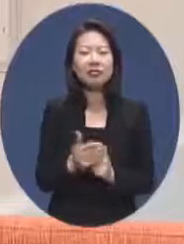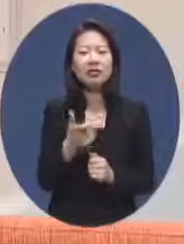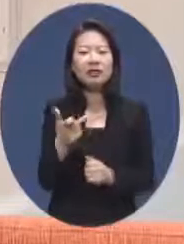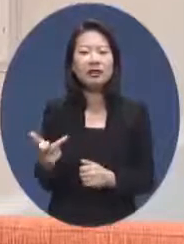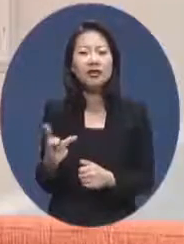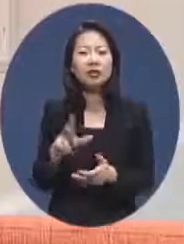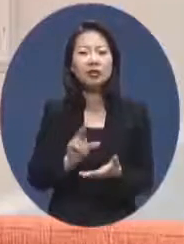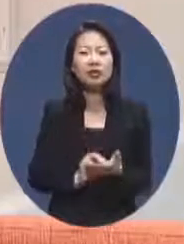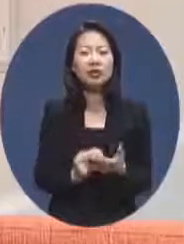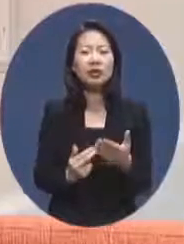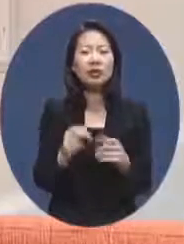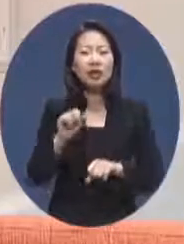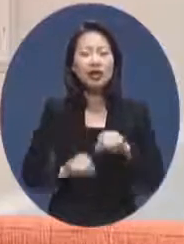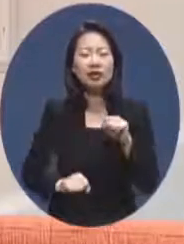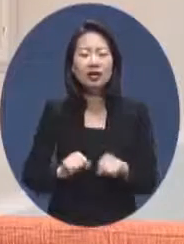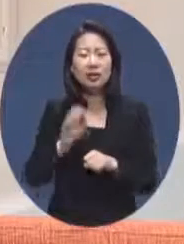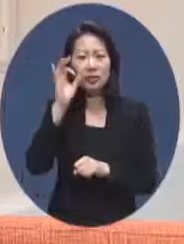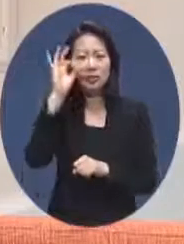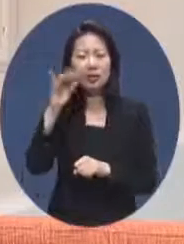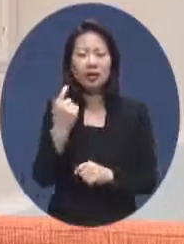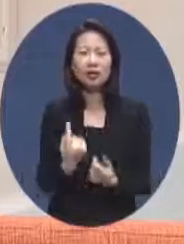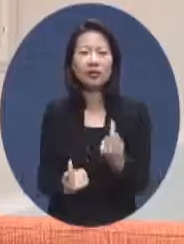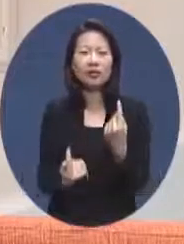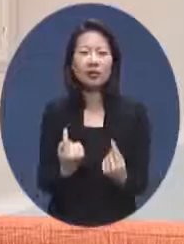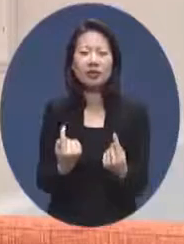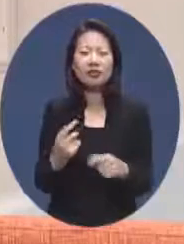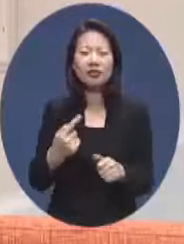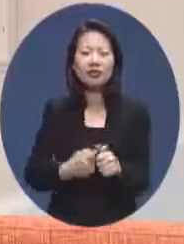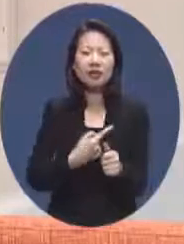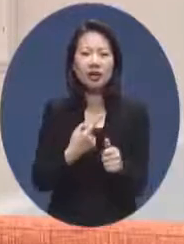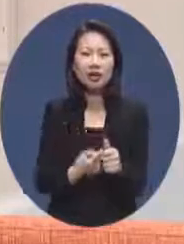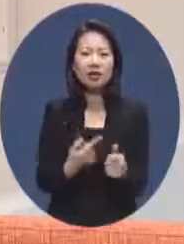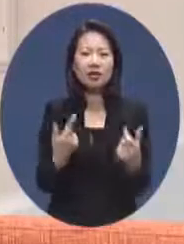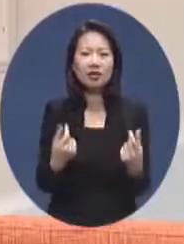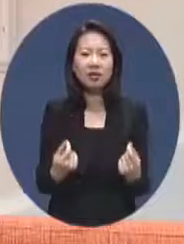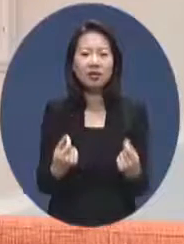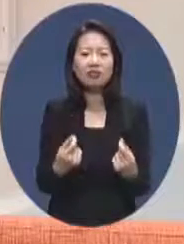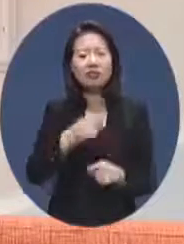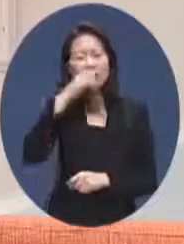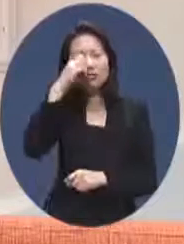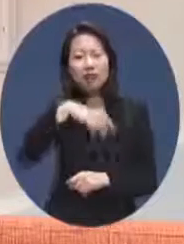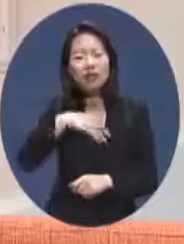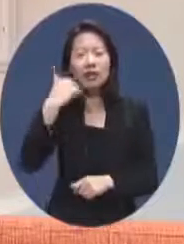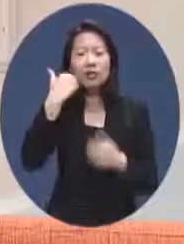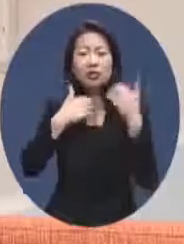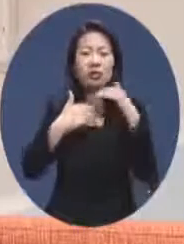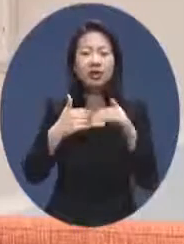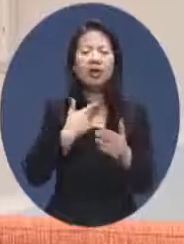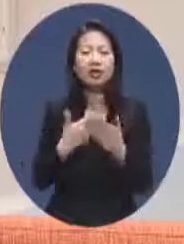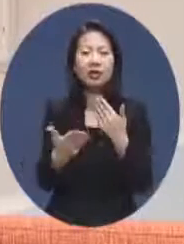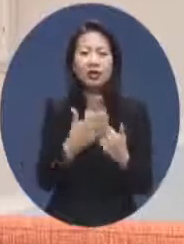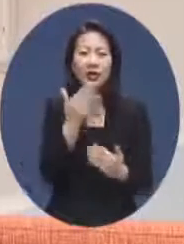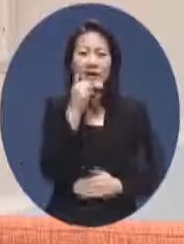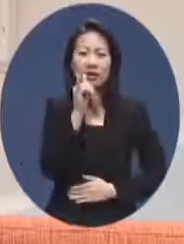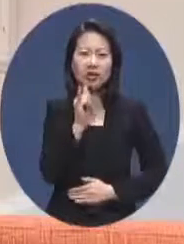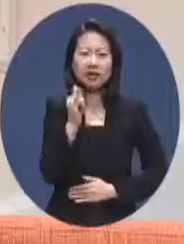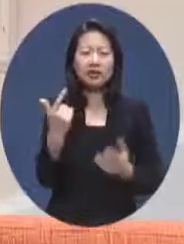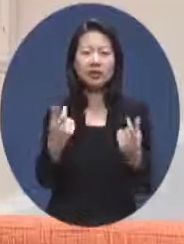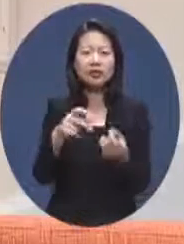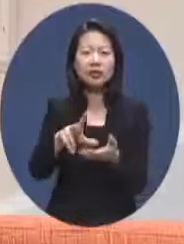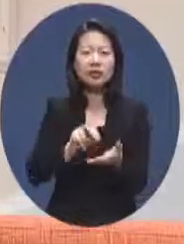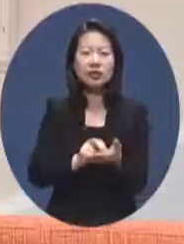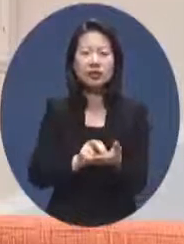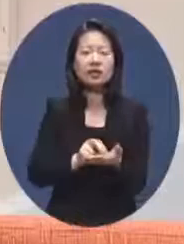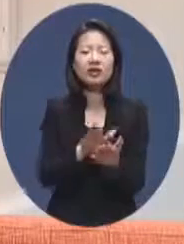뭐 문제 행동이라고 보기보다는 그냥 아주 자연스럽고 그냥 거쳐가는 누구나 겪을 수밖에 없는 이제 그런 문제